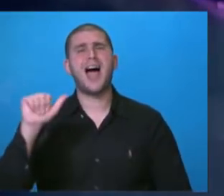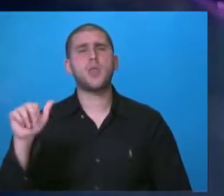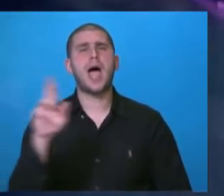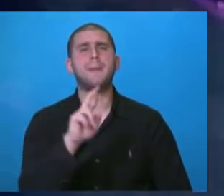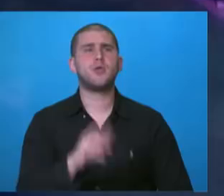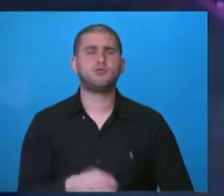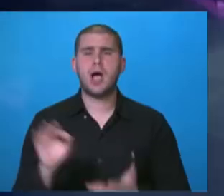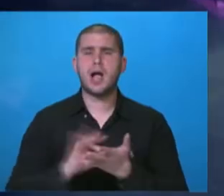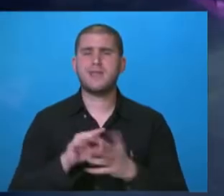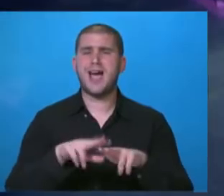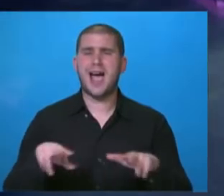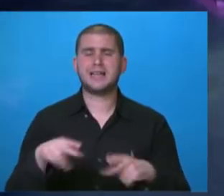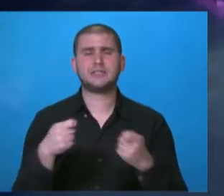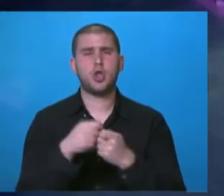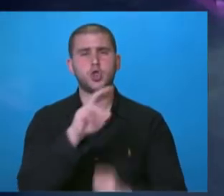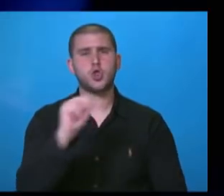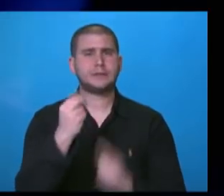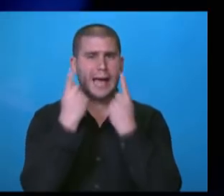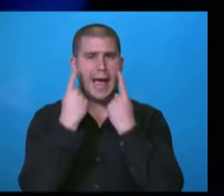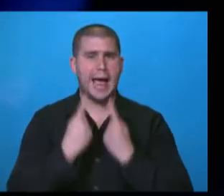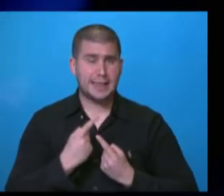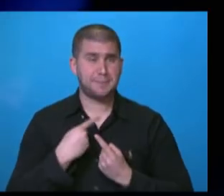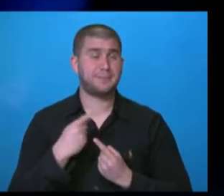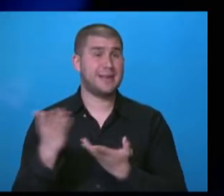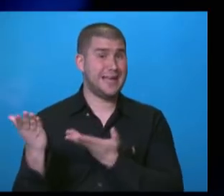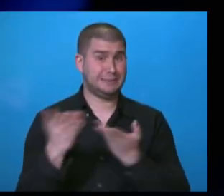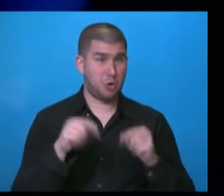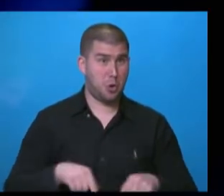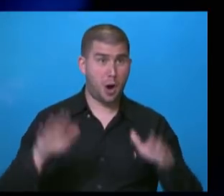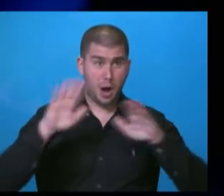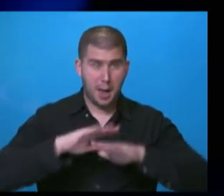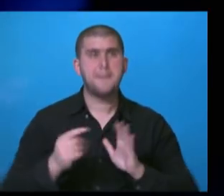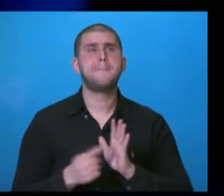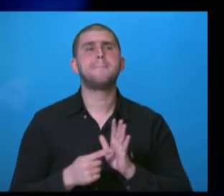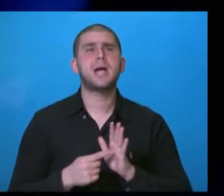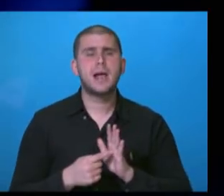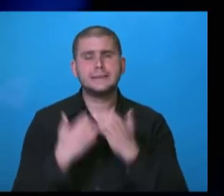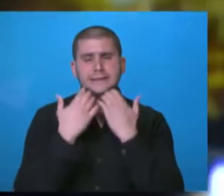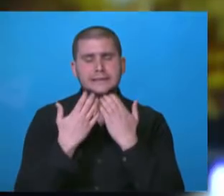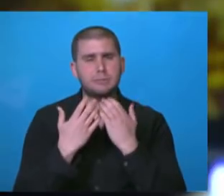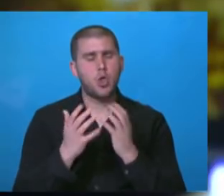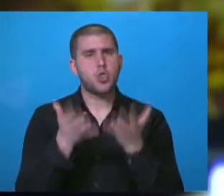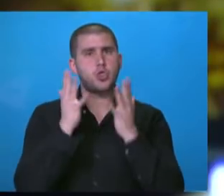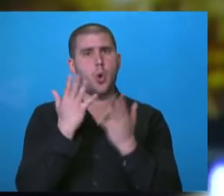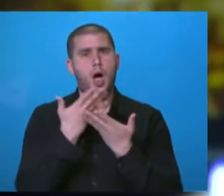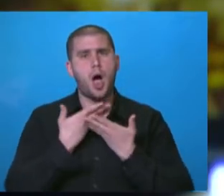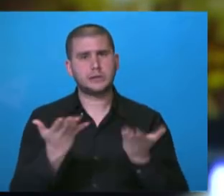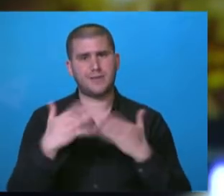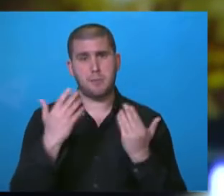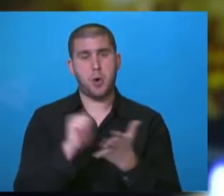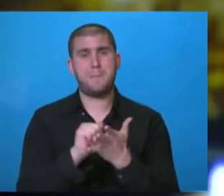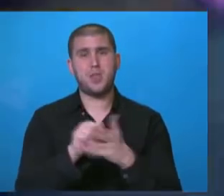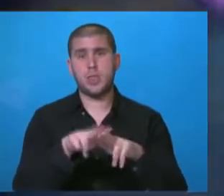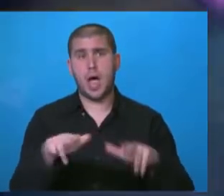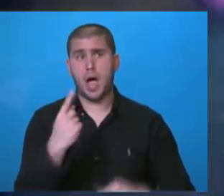טוב. כתב הארץ לענייני חרדים, והזמנו אותך לכאן הלילה בגלל הסיפור המחריד שחשפת הבוקר בעיתון